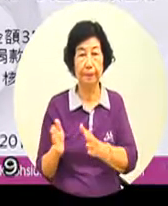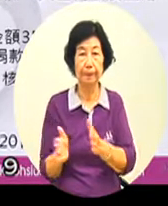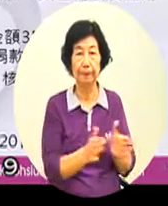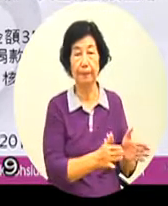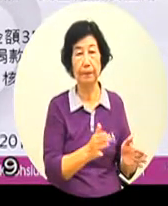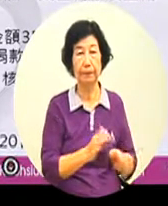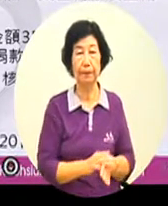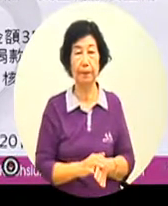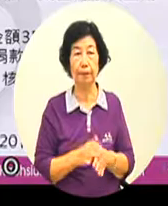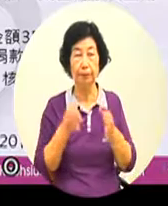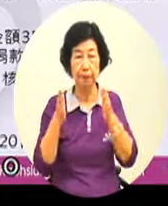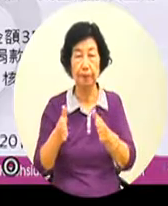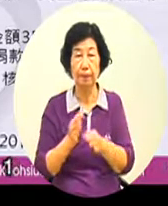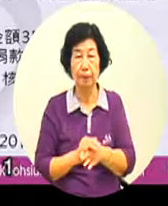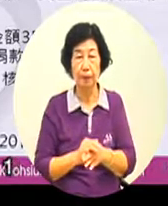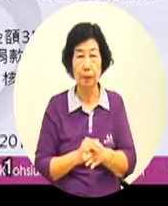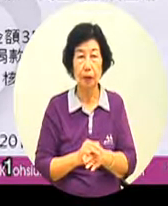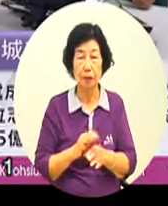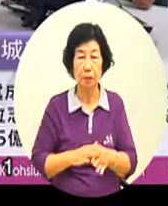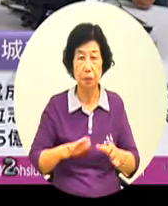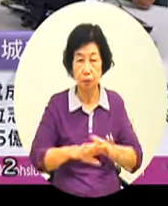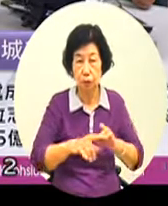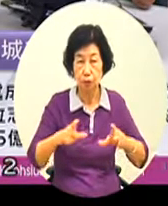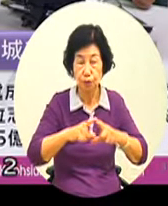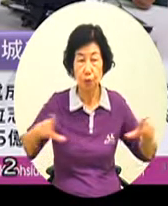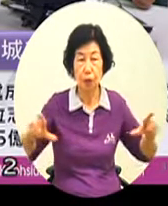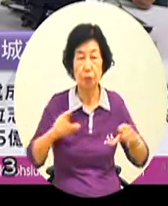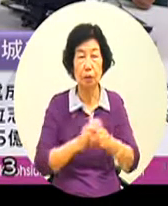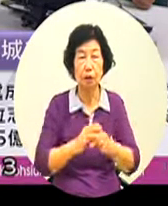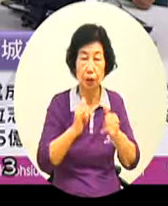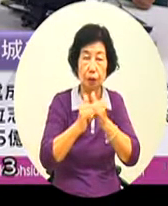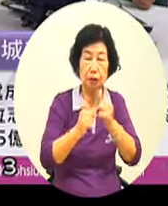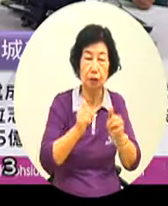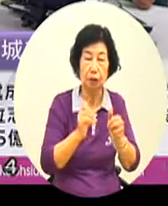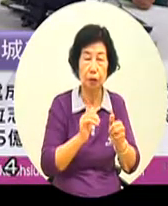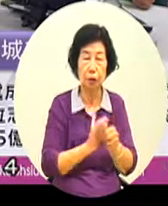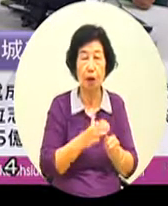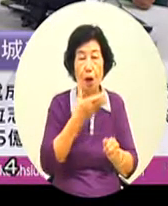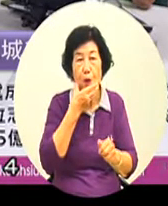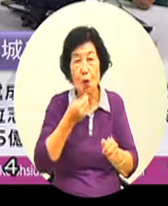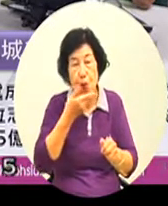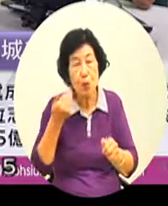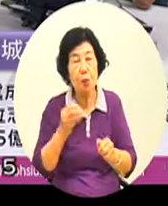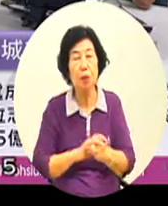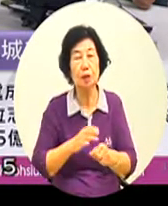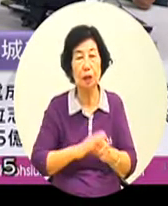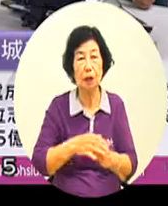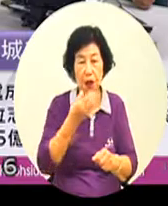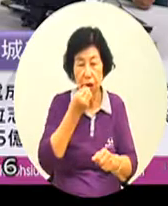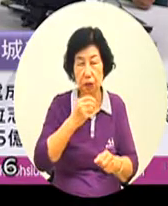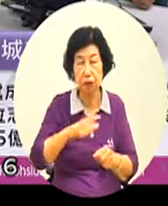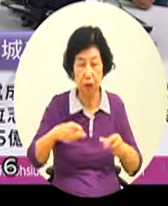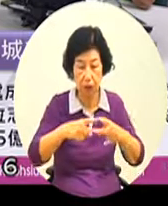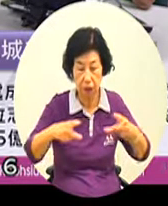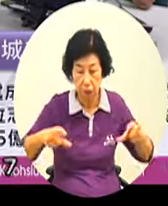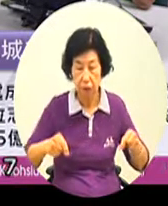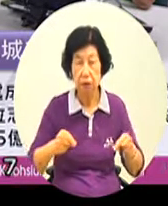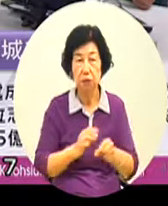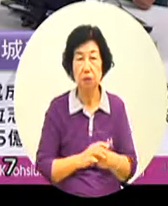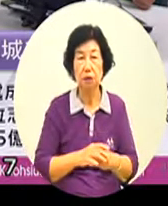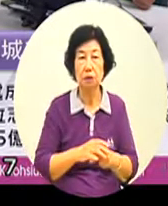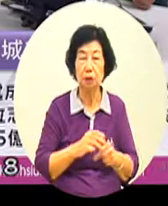对更广泛的一些社会福利的一个部分，我们也有推动食物券，还有联合助学方案，还有我们针